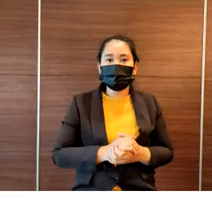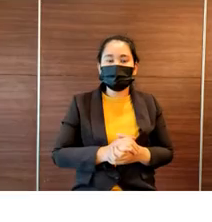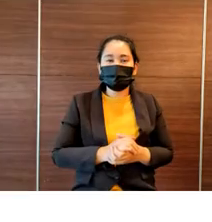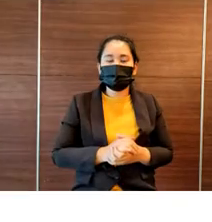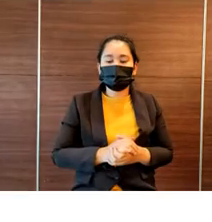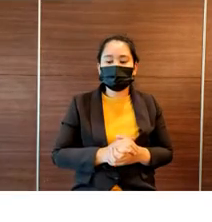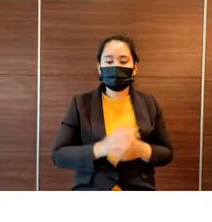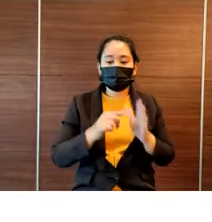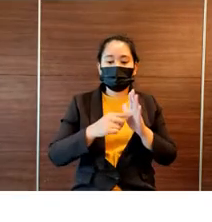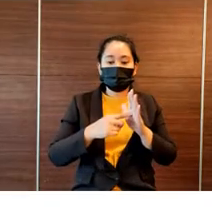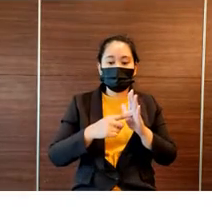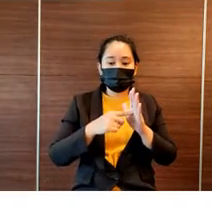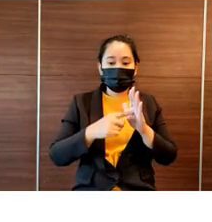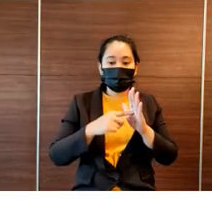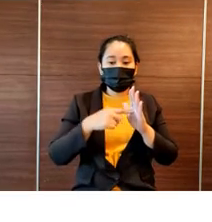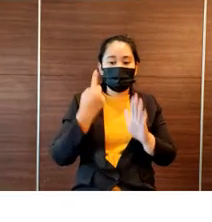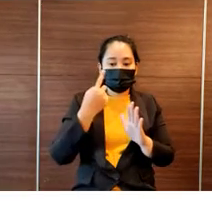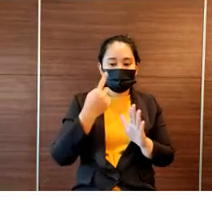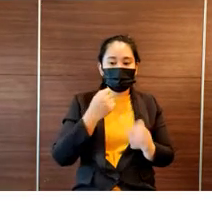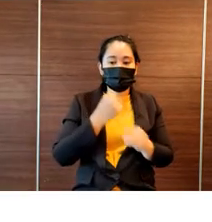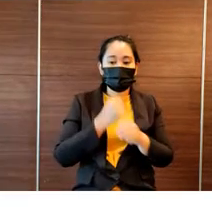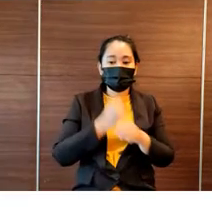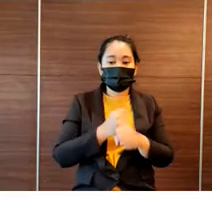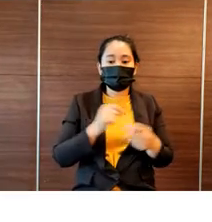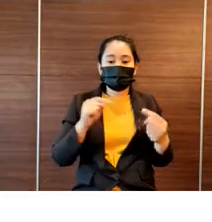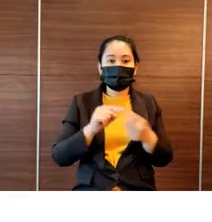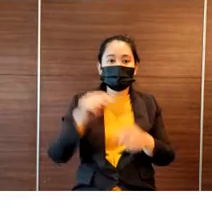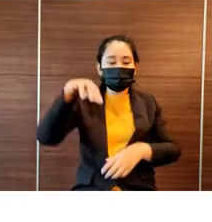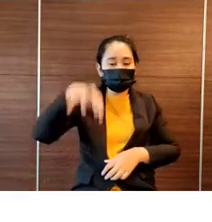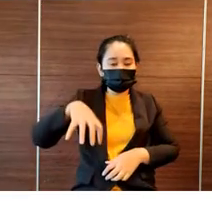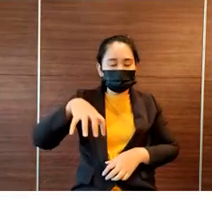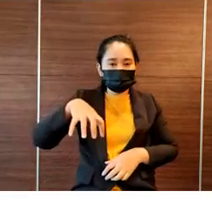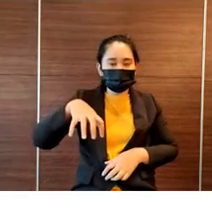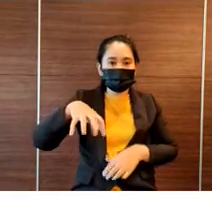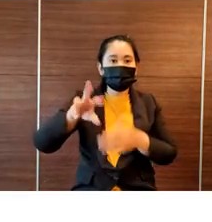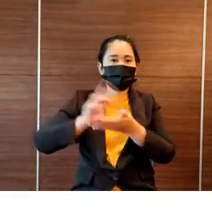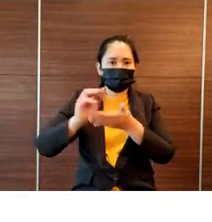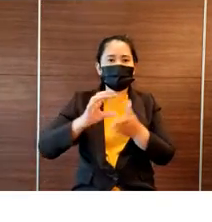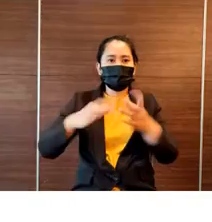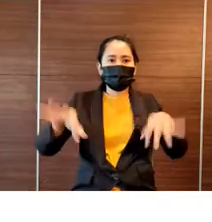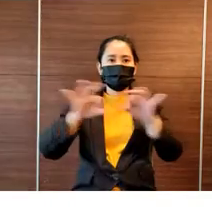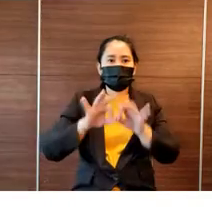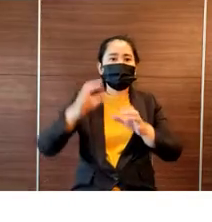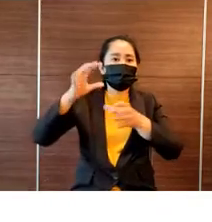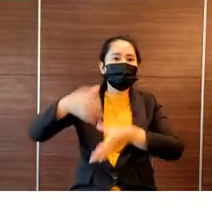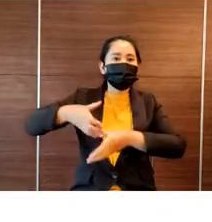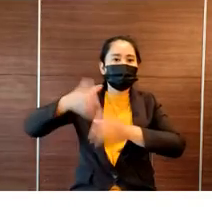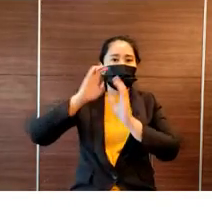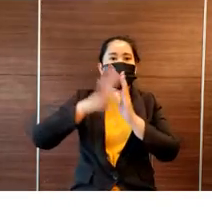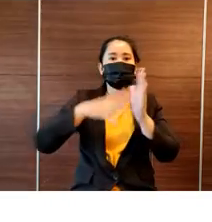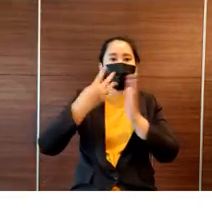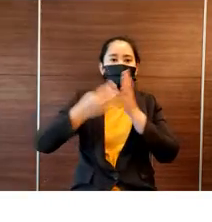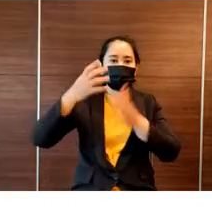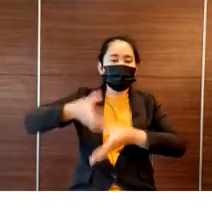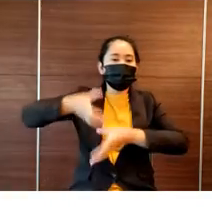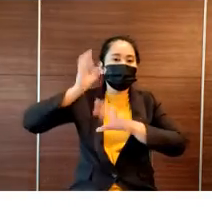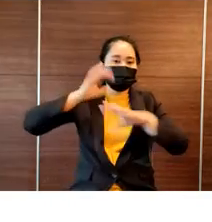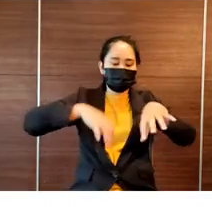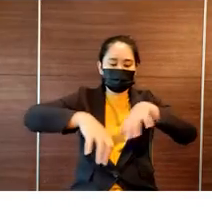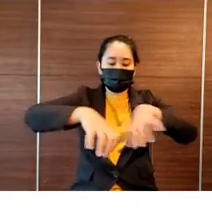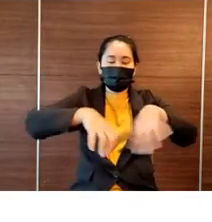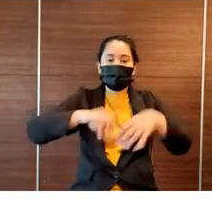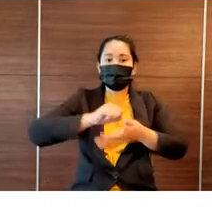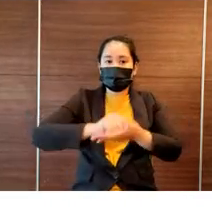จุดแรกที่เราจะต้องทำในฐานะองค์กรเลยก็คือเราต้องทบทวนนโยบายขององค์กรยังไม่ต้องไปเรื่องจัดบริการให้เขาเลยนะ